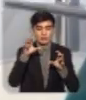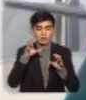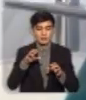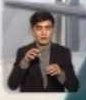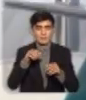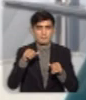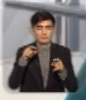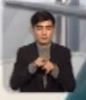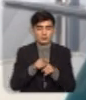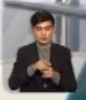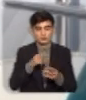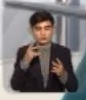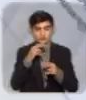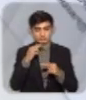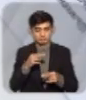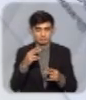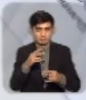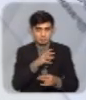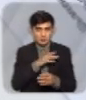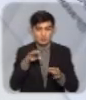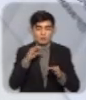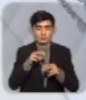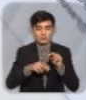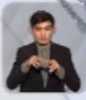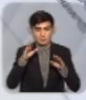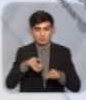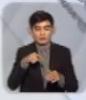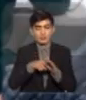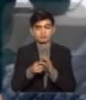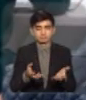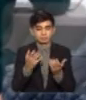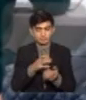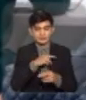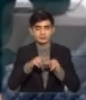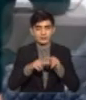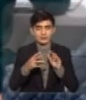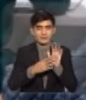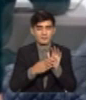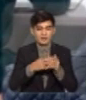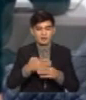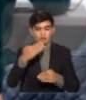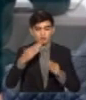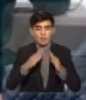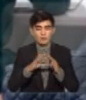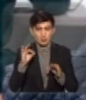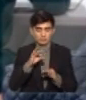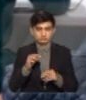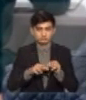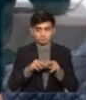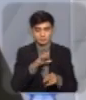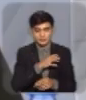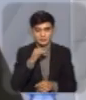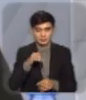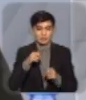техники безопасности и технологии ведения строительства. Котлован предназначался для строительства 9-этажного дома. По заверению подрядчика,